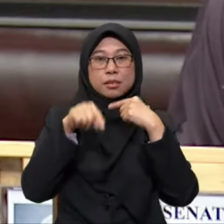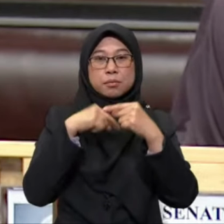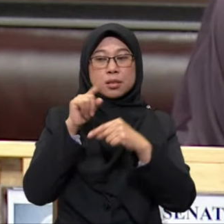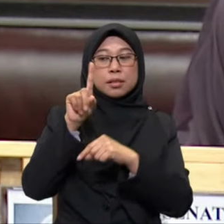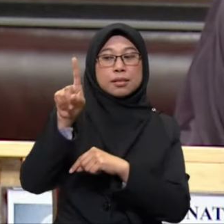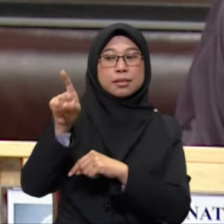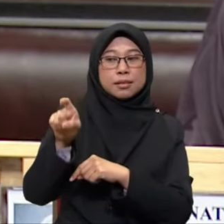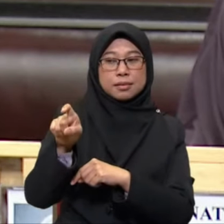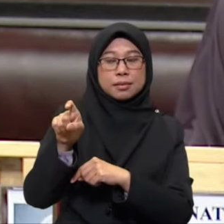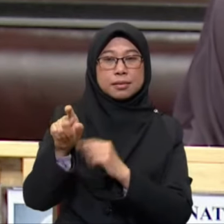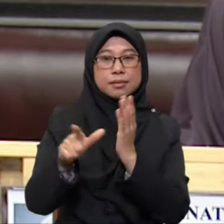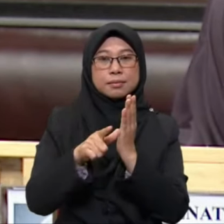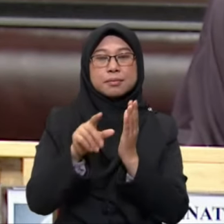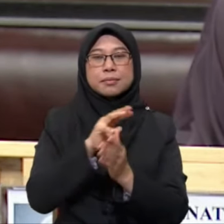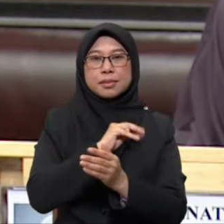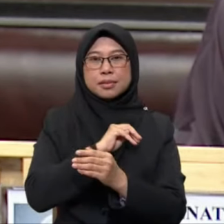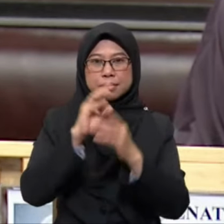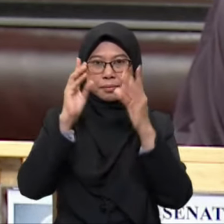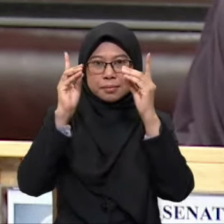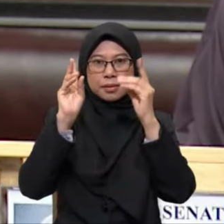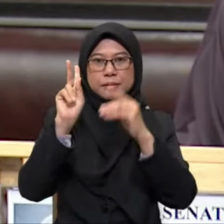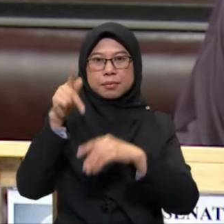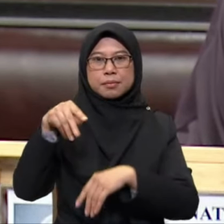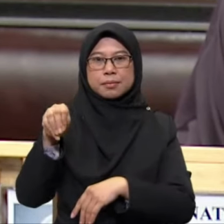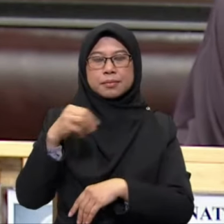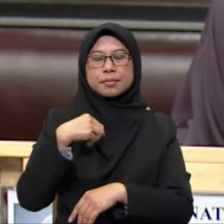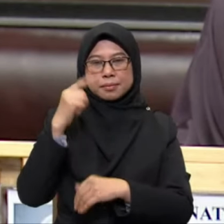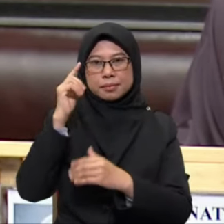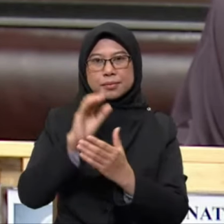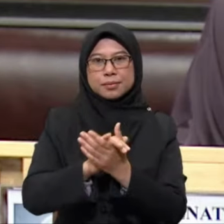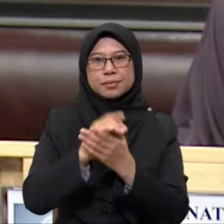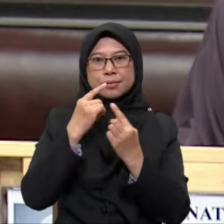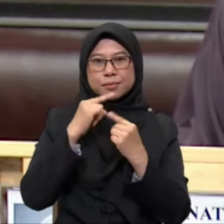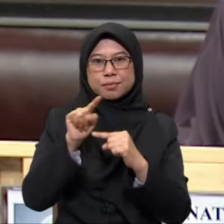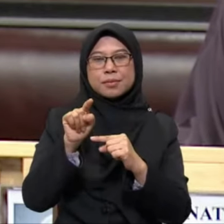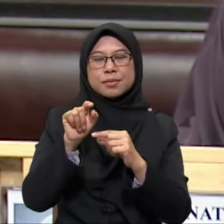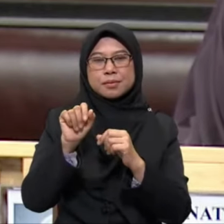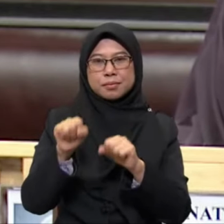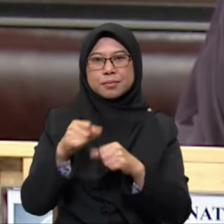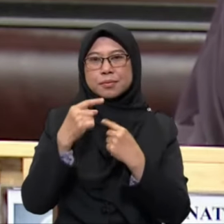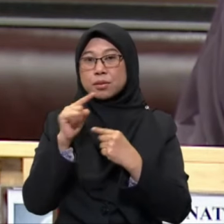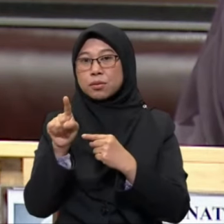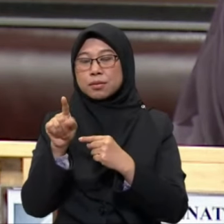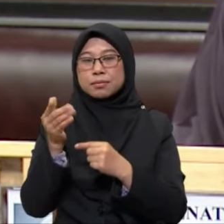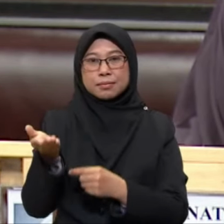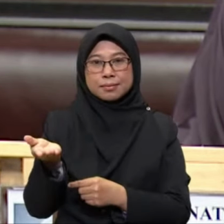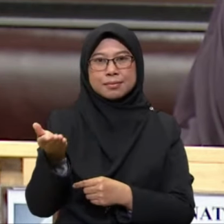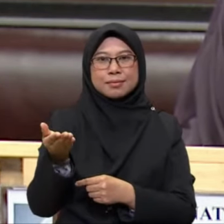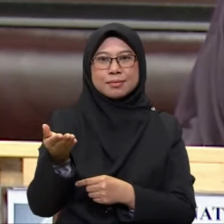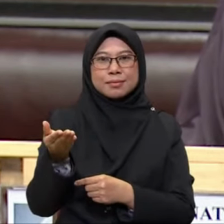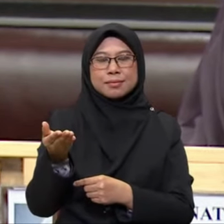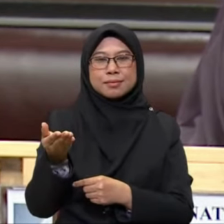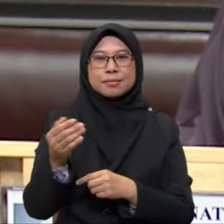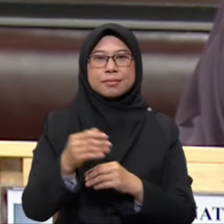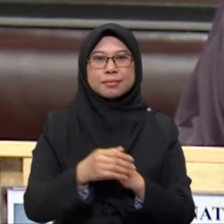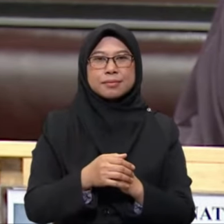ditujukan kepada Timbalan Menteri Pendidikan. Saya percaya jawapan ini juga menjawab soalan yang